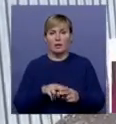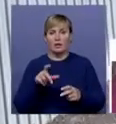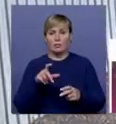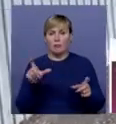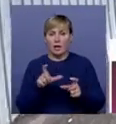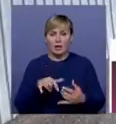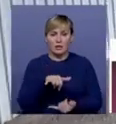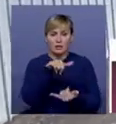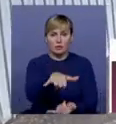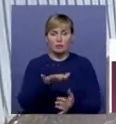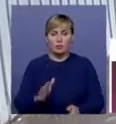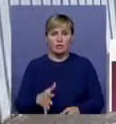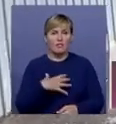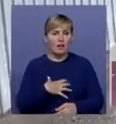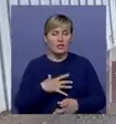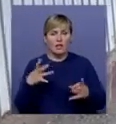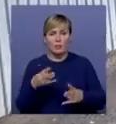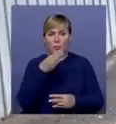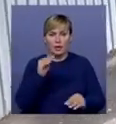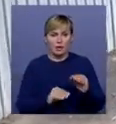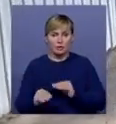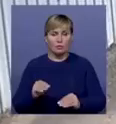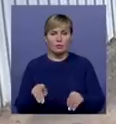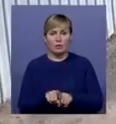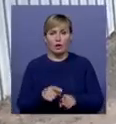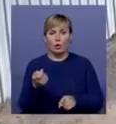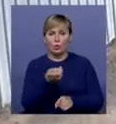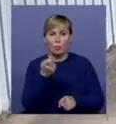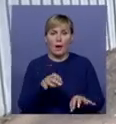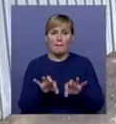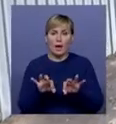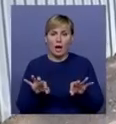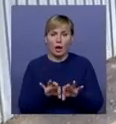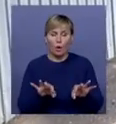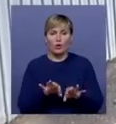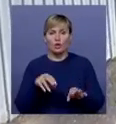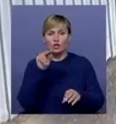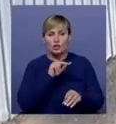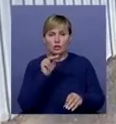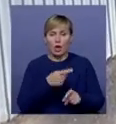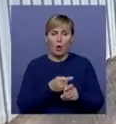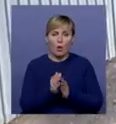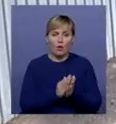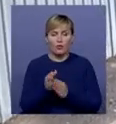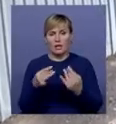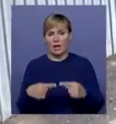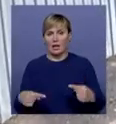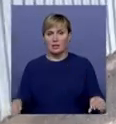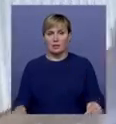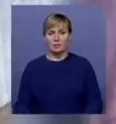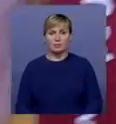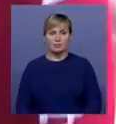продовольственную корзину войдут важные необходимые продукты, такие как крупа, макаронные изделия, чай, овощи и другие необходимые